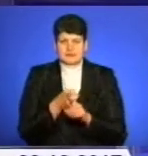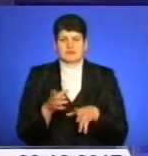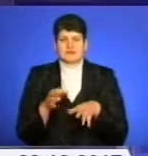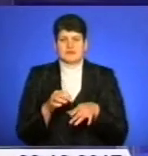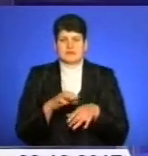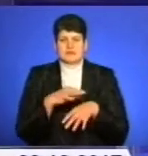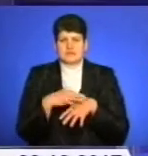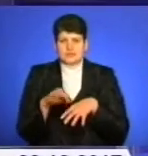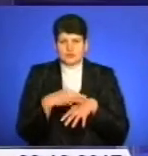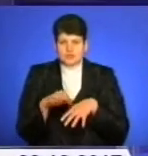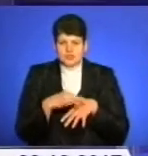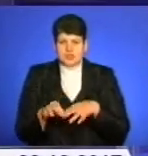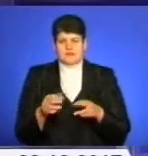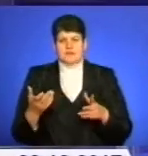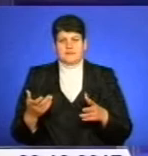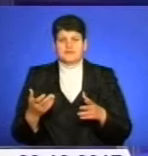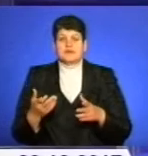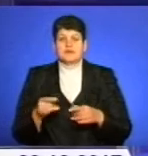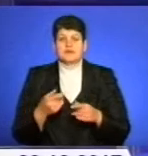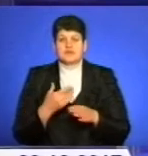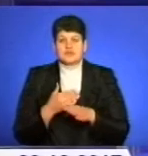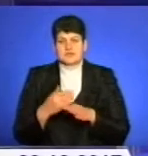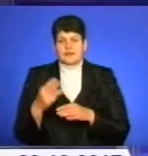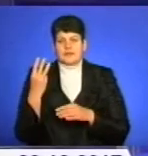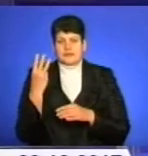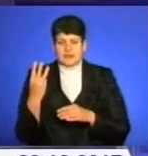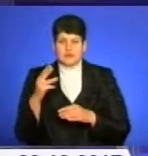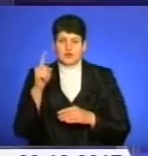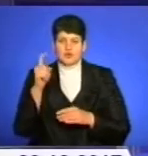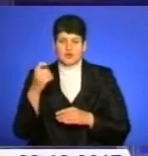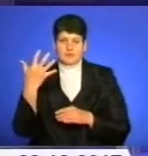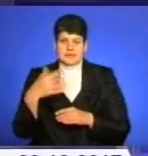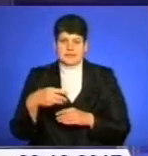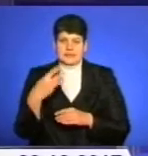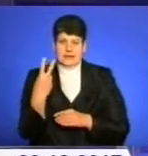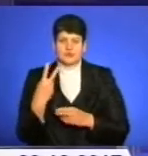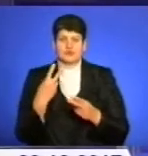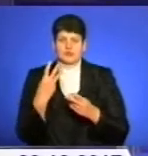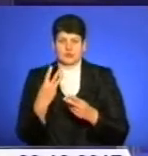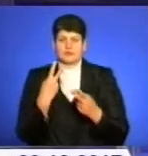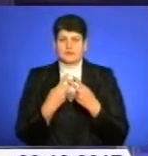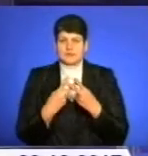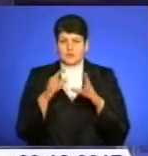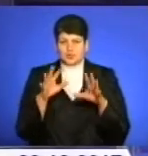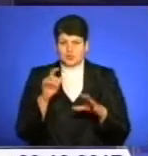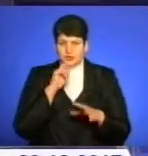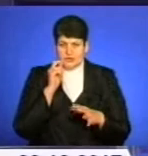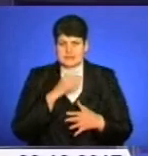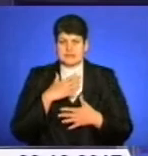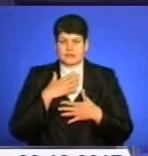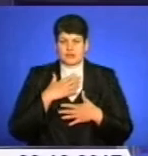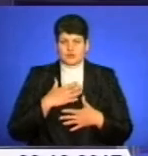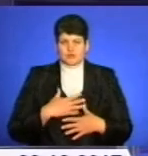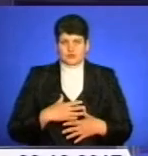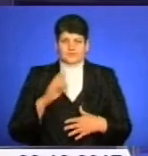статевої пристрасті неприродним способом» та частини 3 статті 153 Кримінального кодексу України «Задоволення статевої